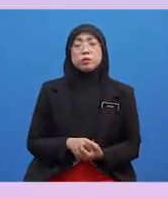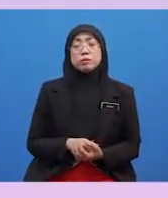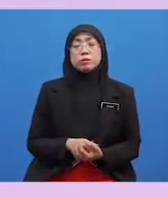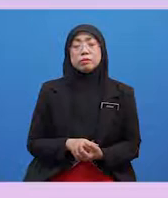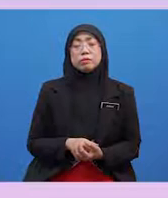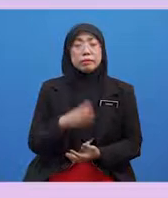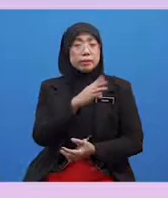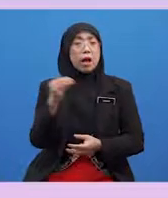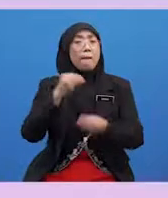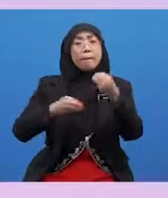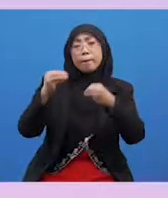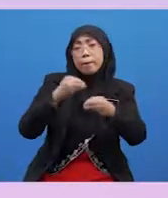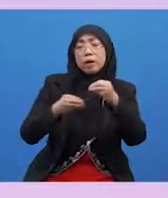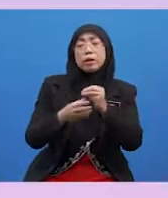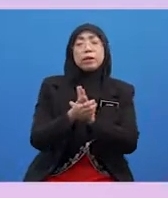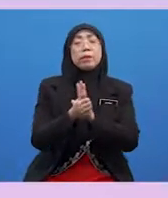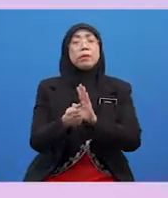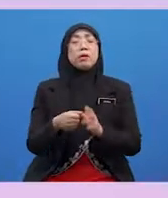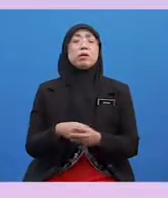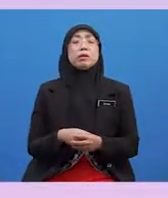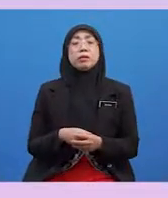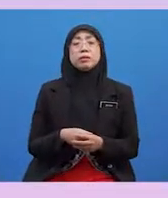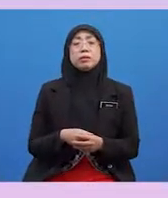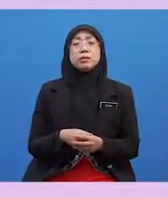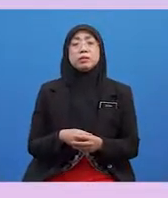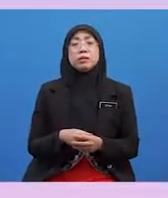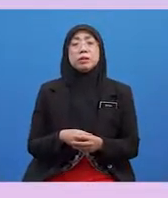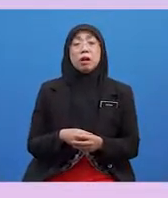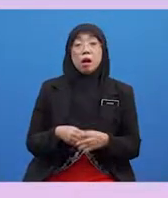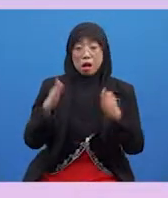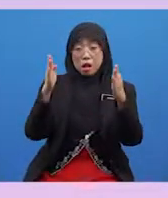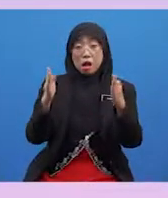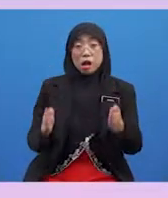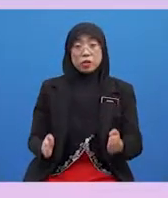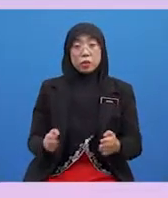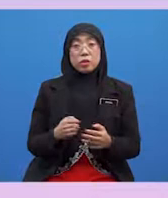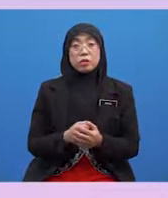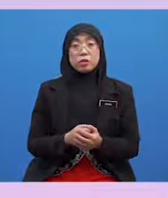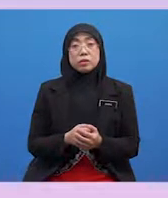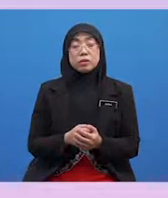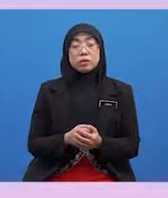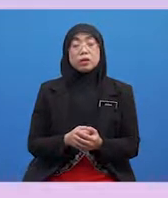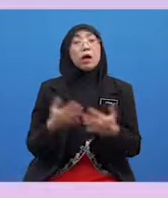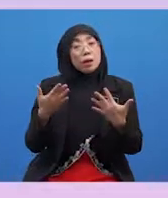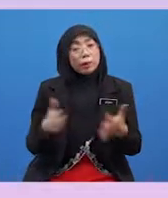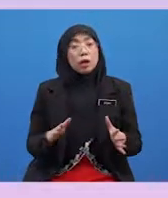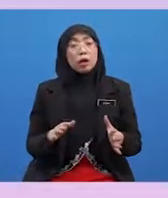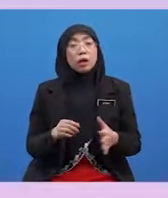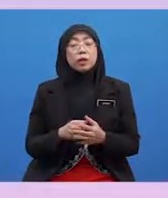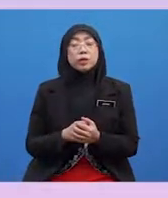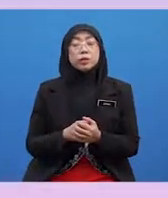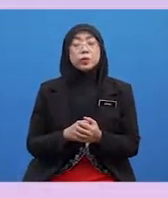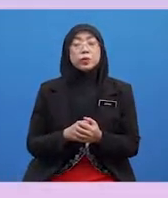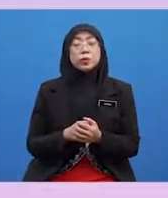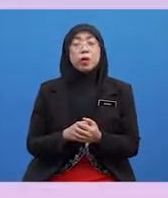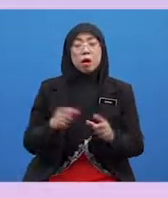kemahiran yang wujud kepada pergerakan manusia dan membawa keunikan dalam pergerakan tersebut.